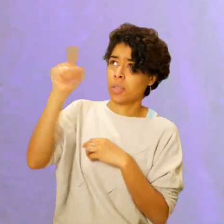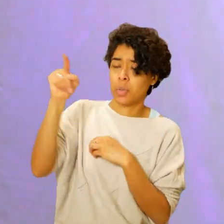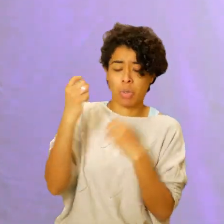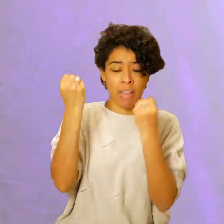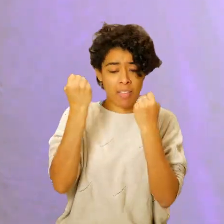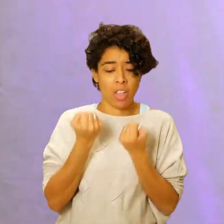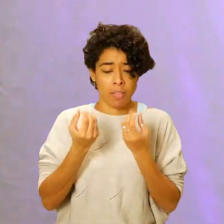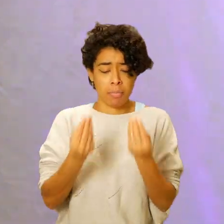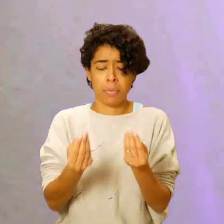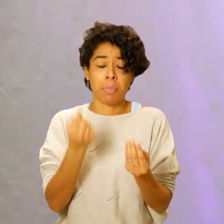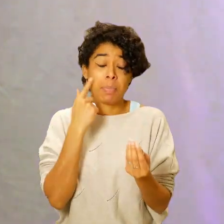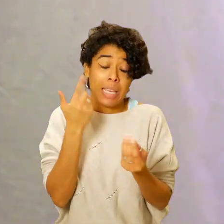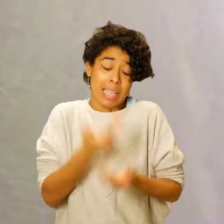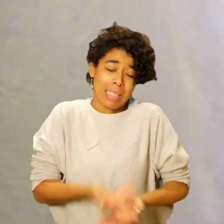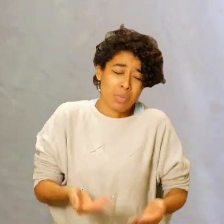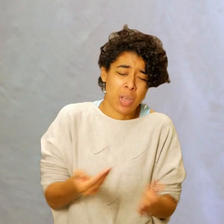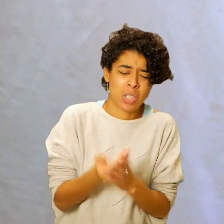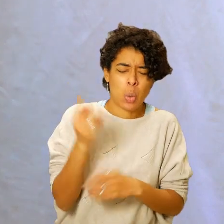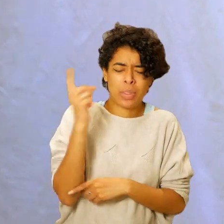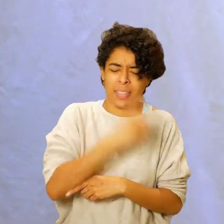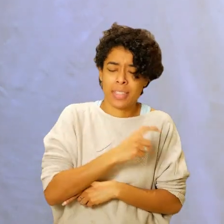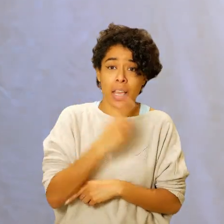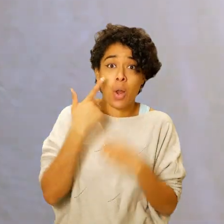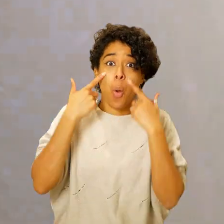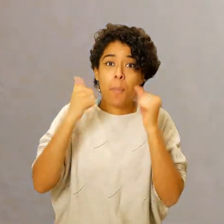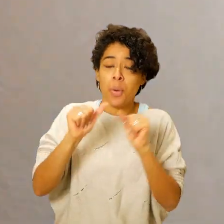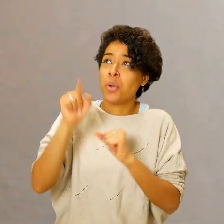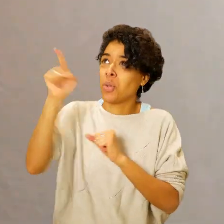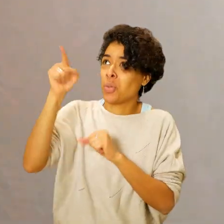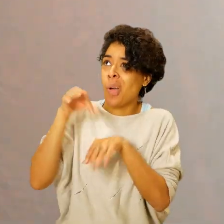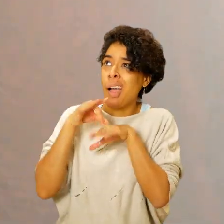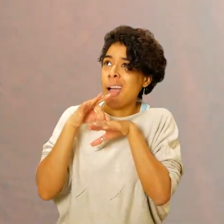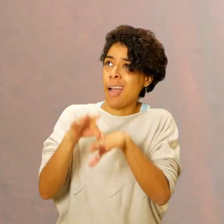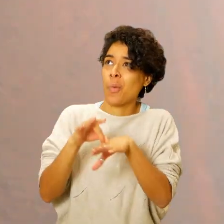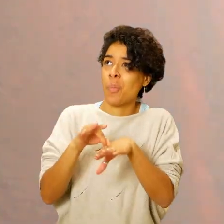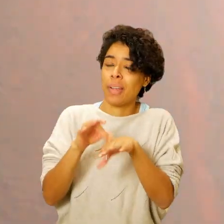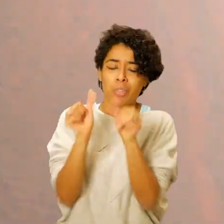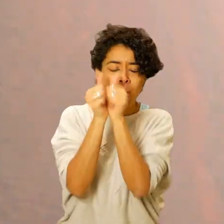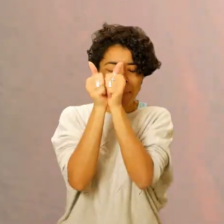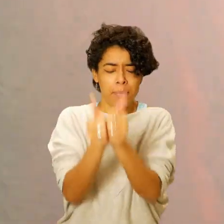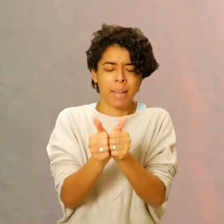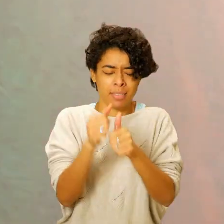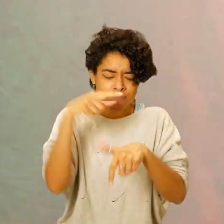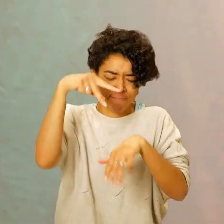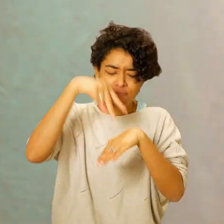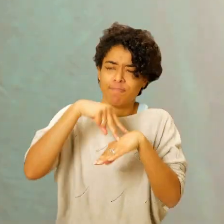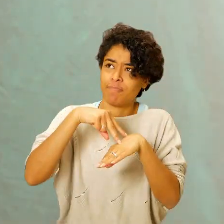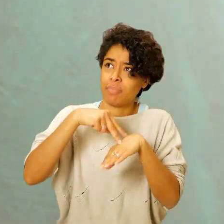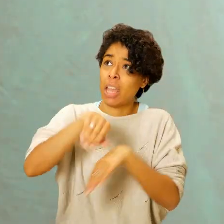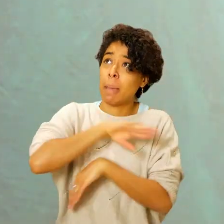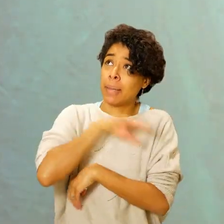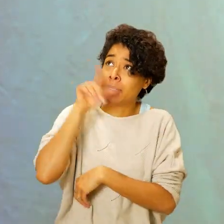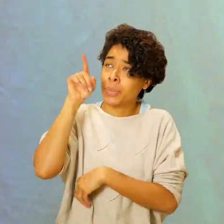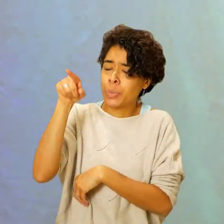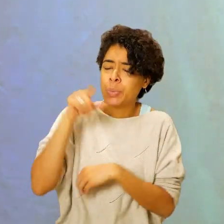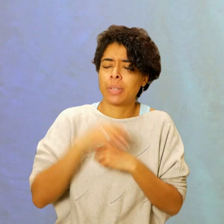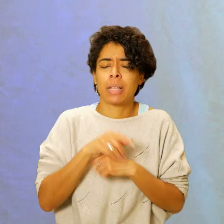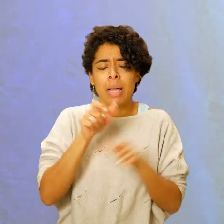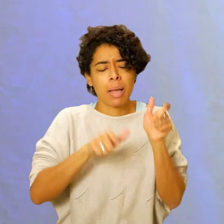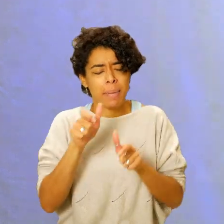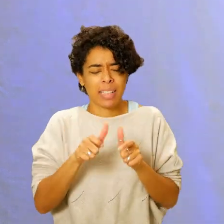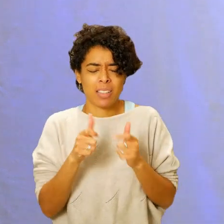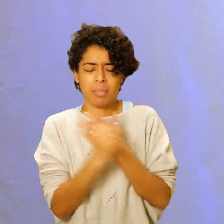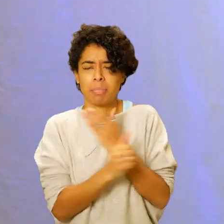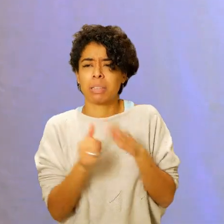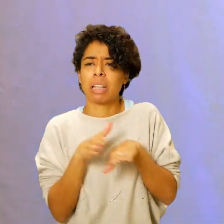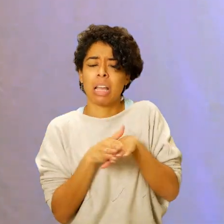temps difficiles puissent voir que toi, tu les tiens debout, Seigneur. Je prie, Père, pour tous ceux qui peut-être, aujourd'hui, ont délaissé ta